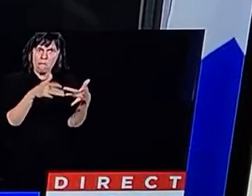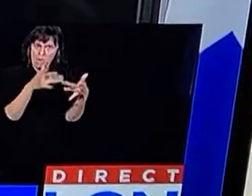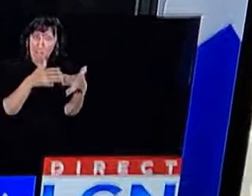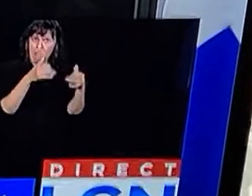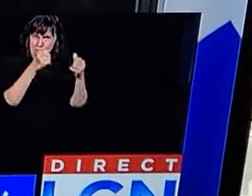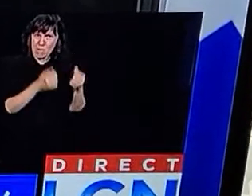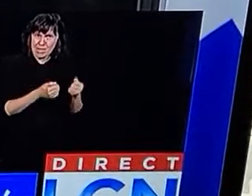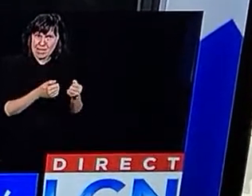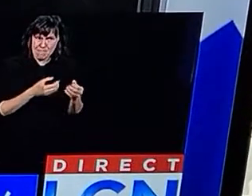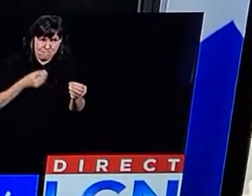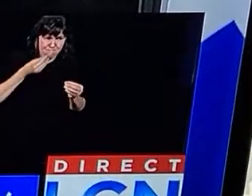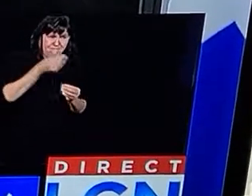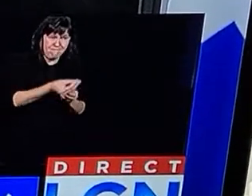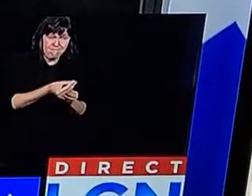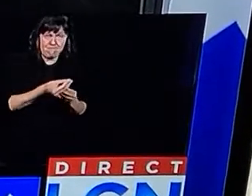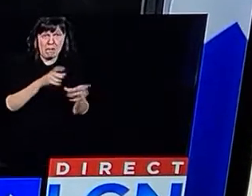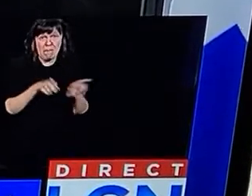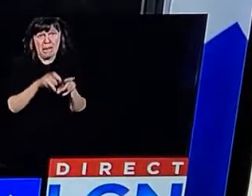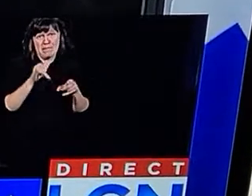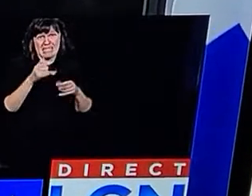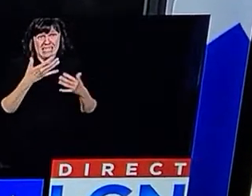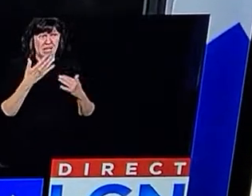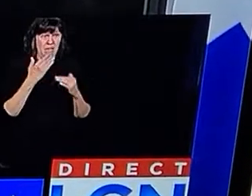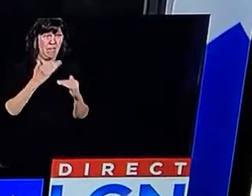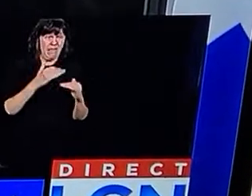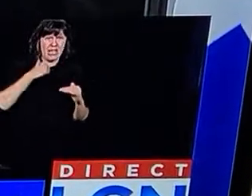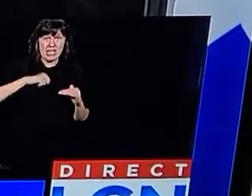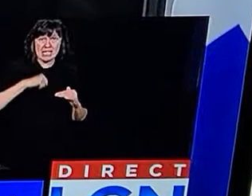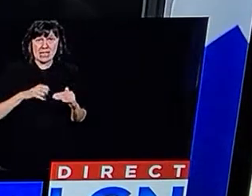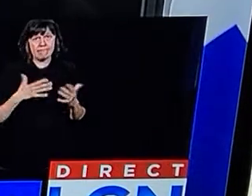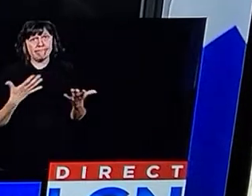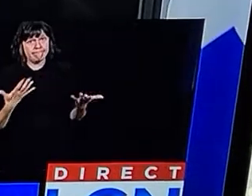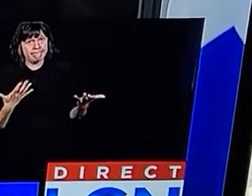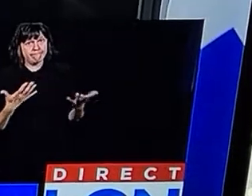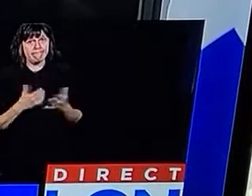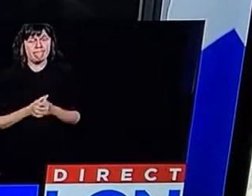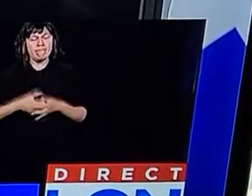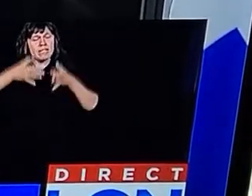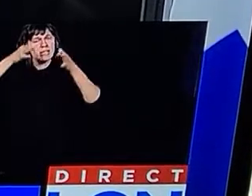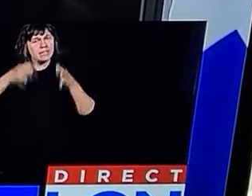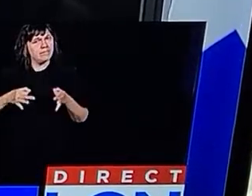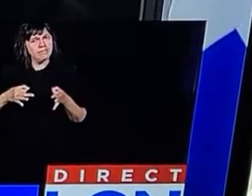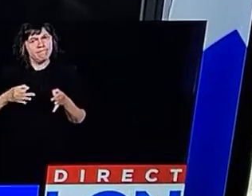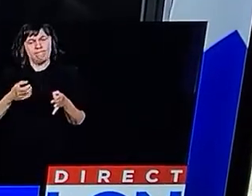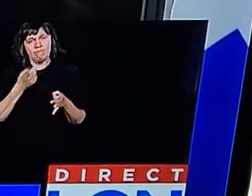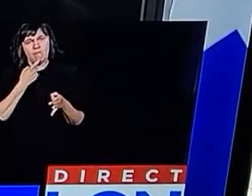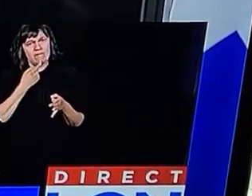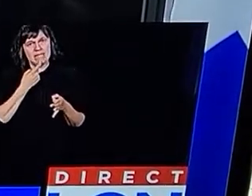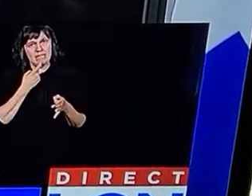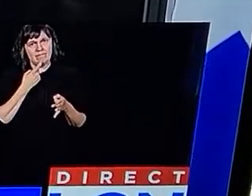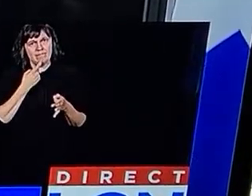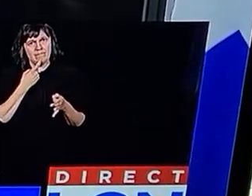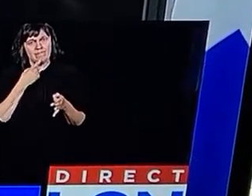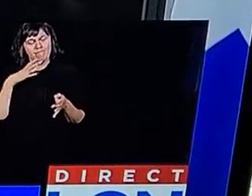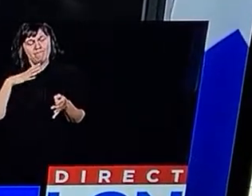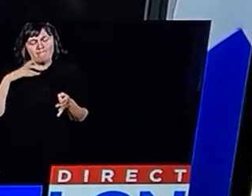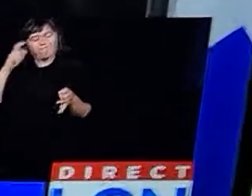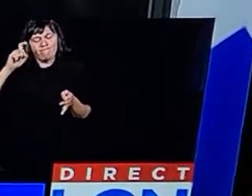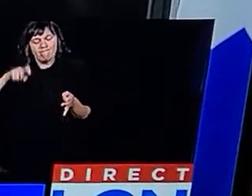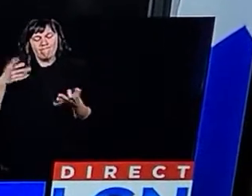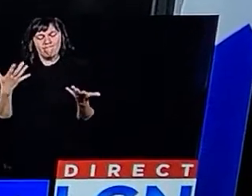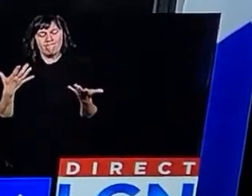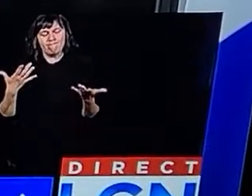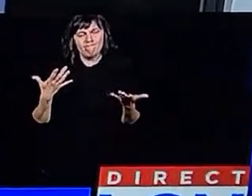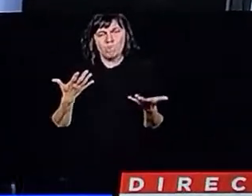je comprends là, que c'est une décision qui n'est pas facile, mais on va rendre la vaccination obligatoire